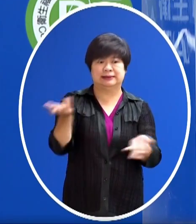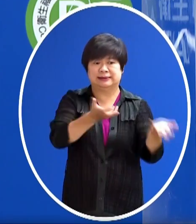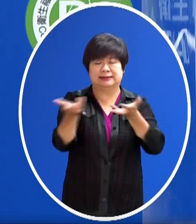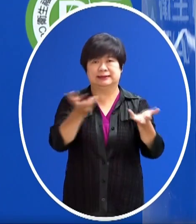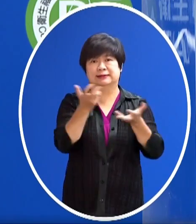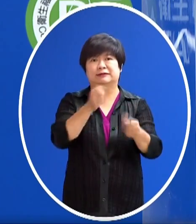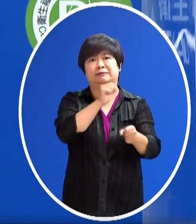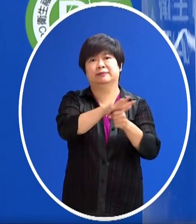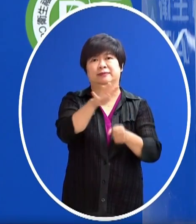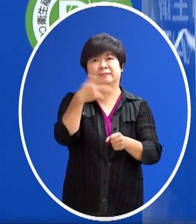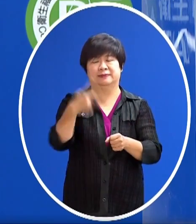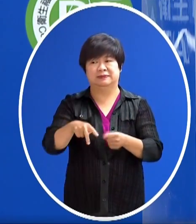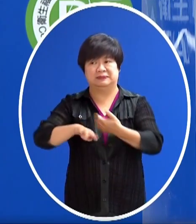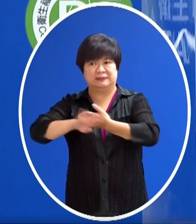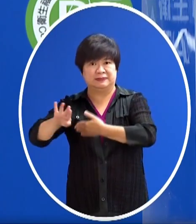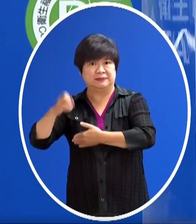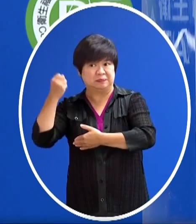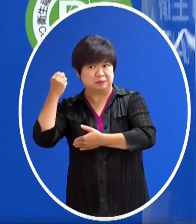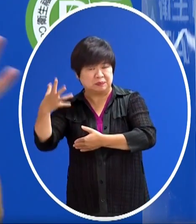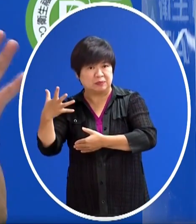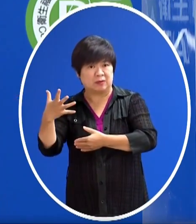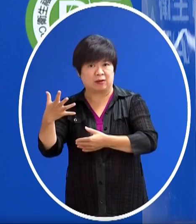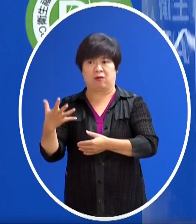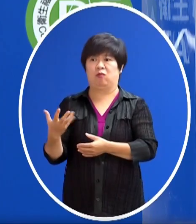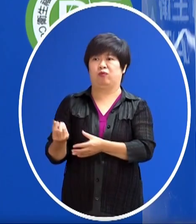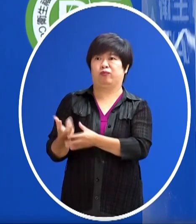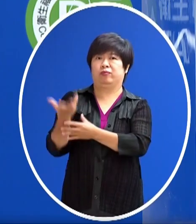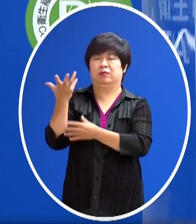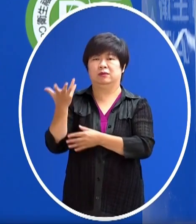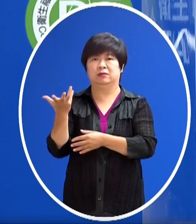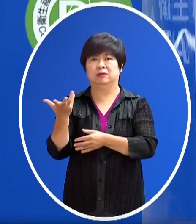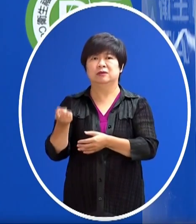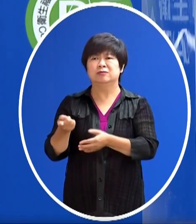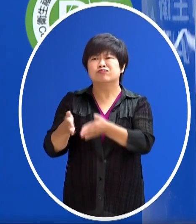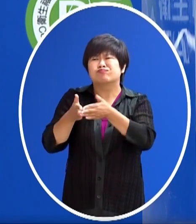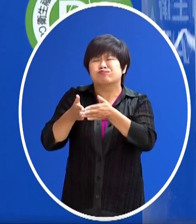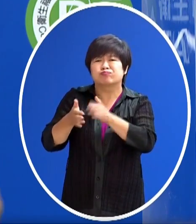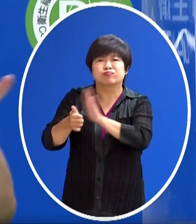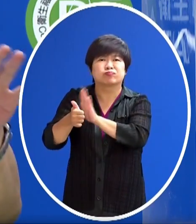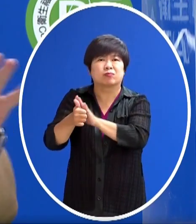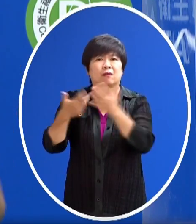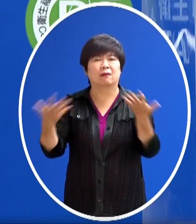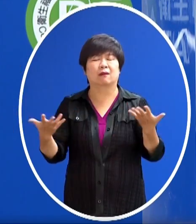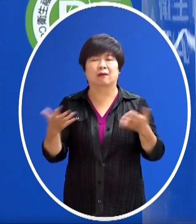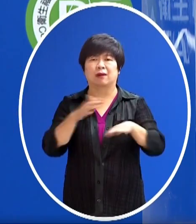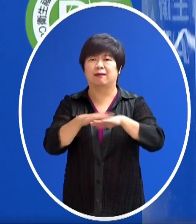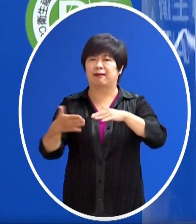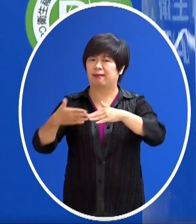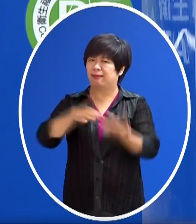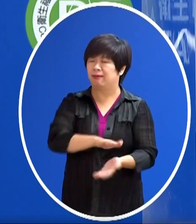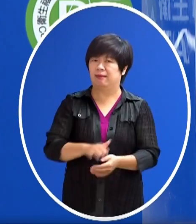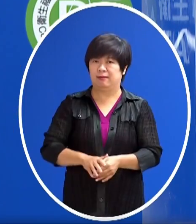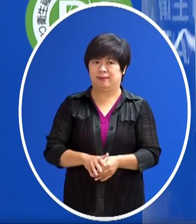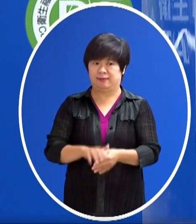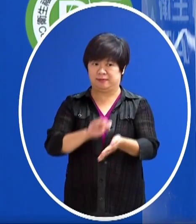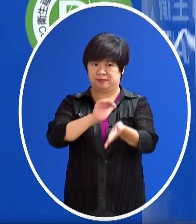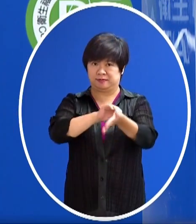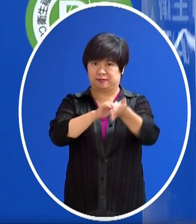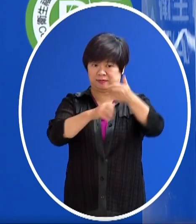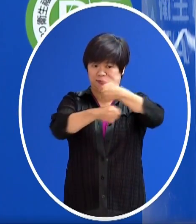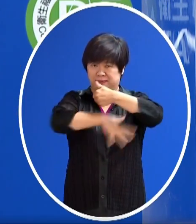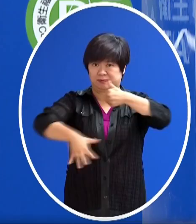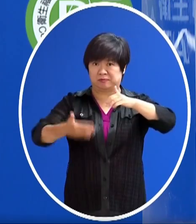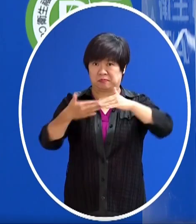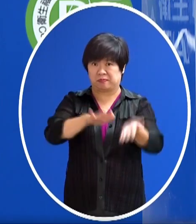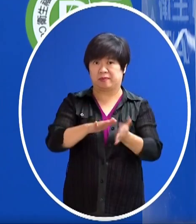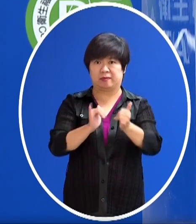再爆出新的真的需要的时候，那整个医疗就开始崩溃。医疗一旦这条线崩溃了，社区传播